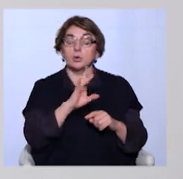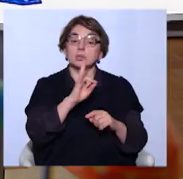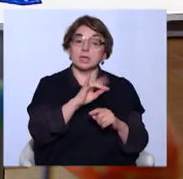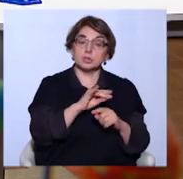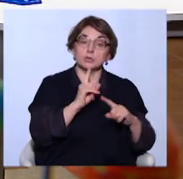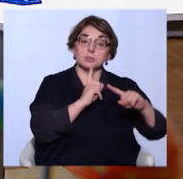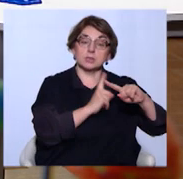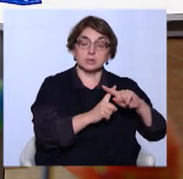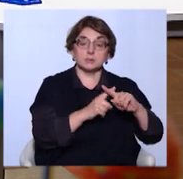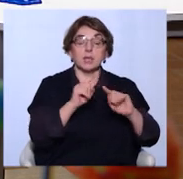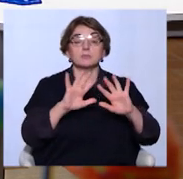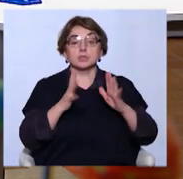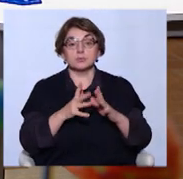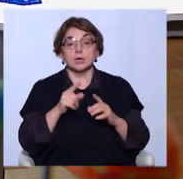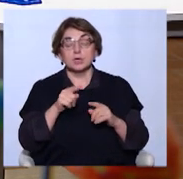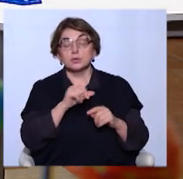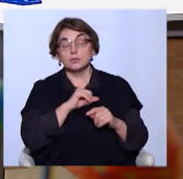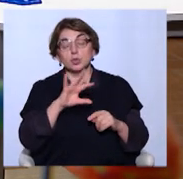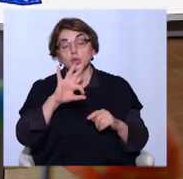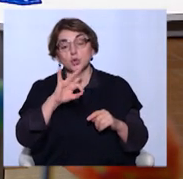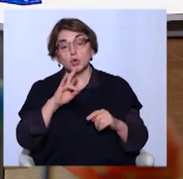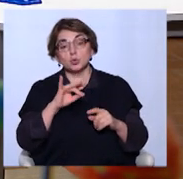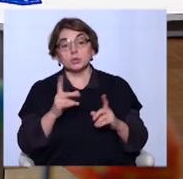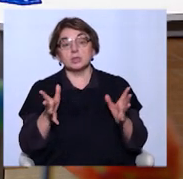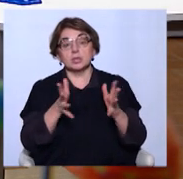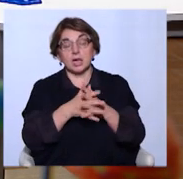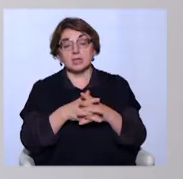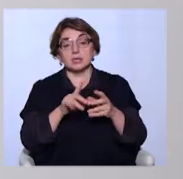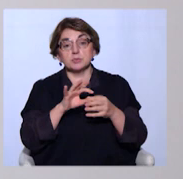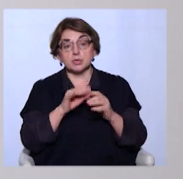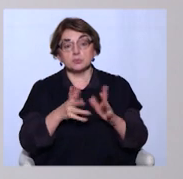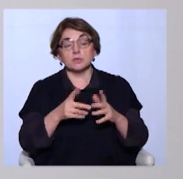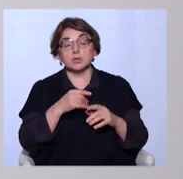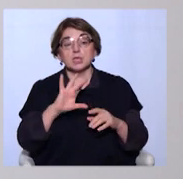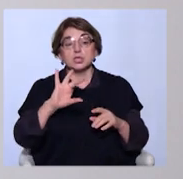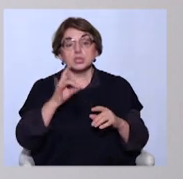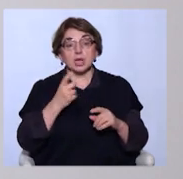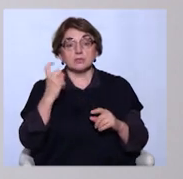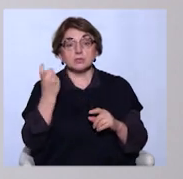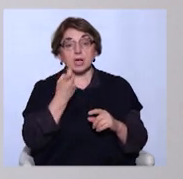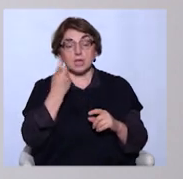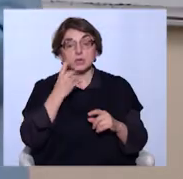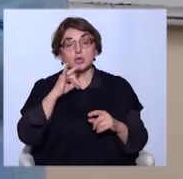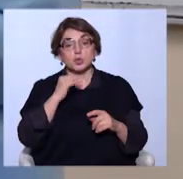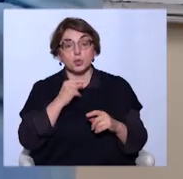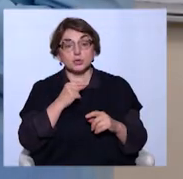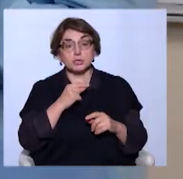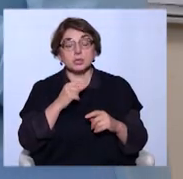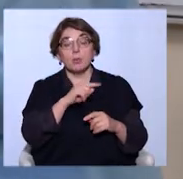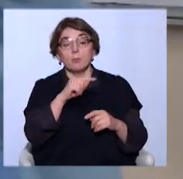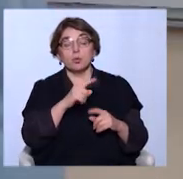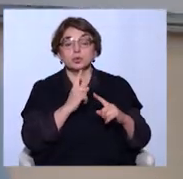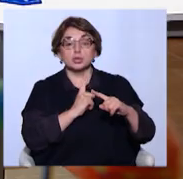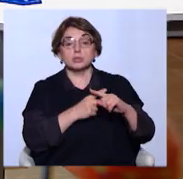Ამ შემთხვევაში, იონური ნაერთების შემთხვევაში მოქვს ლაპარაკი, ჟანგვის ხარისხი იონის მუხტის ტოლია. Მაგრამ რა ხდება